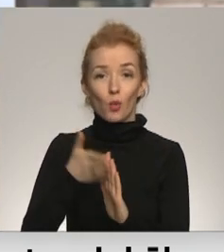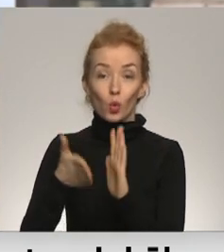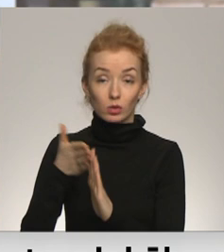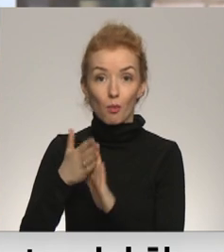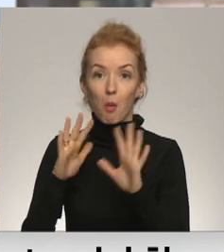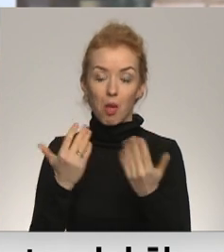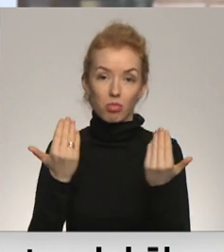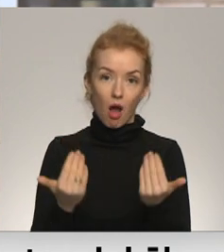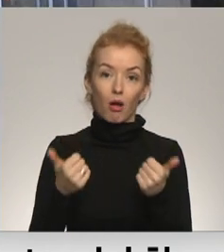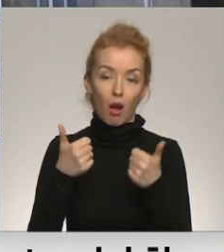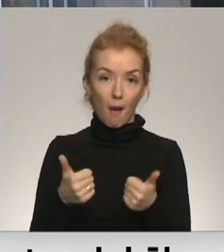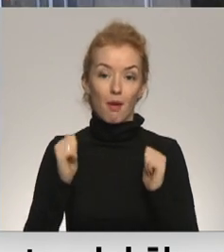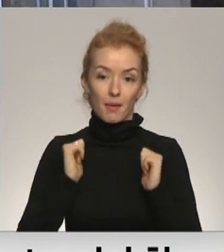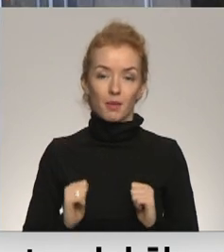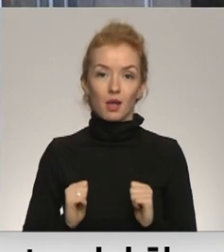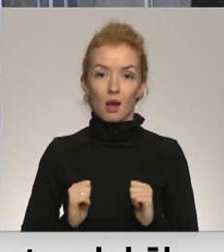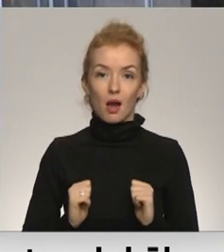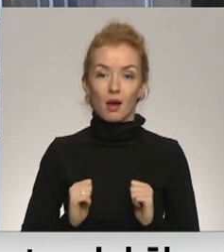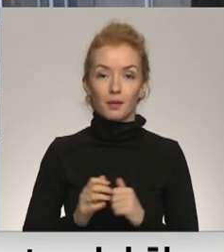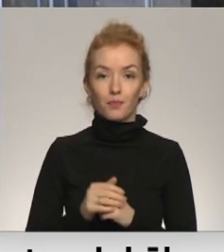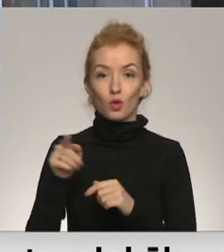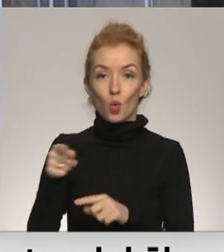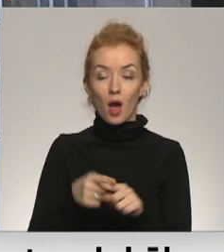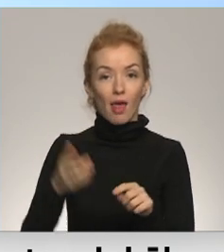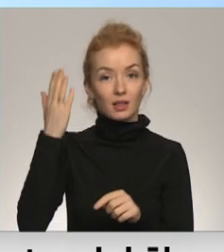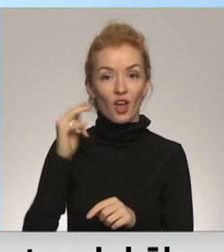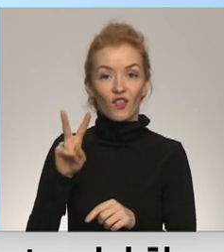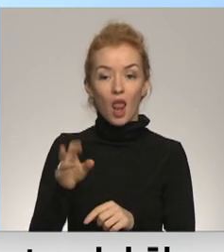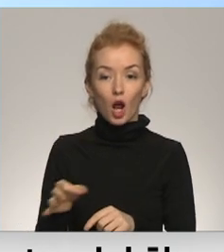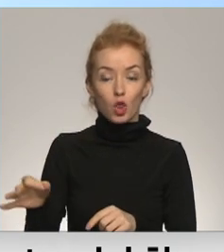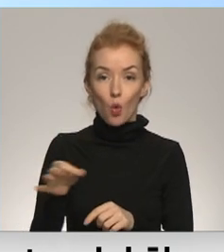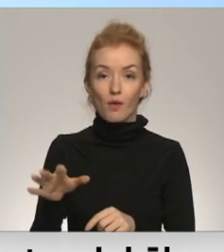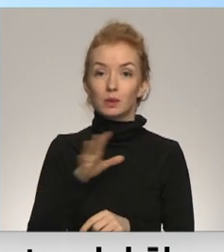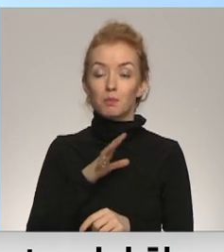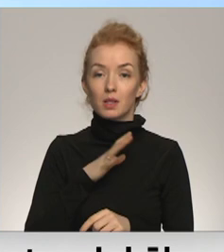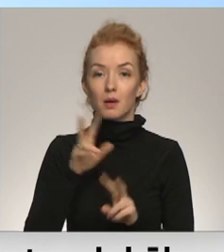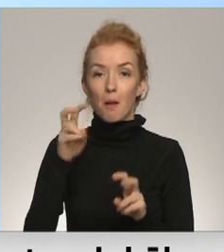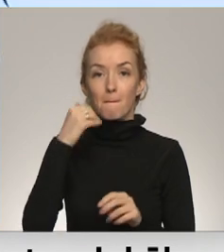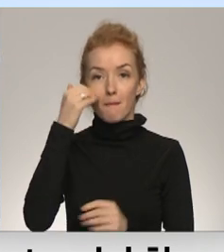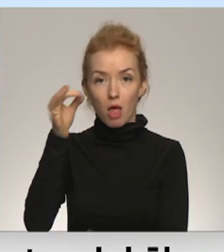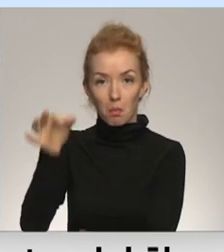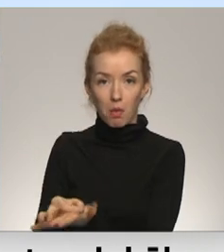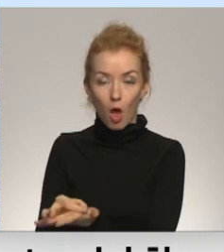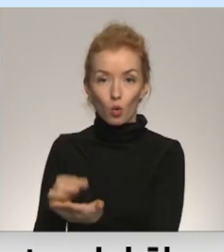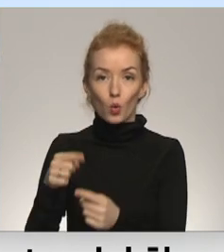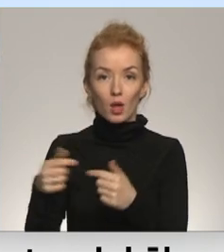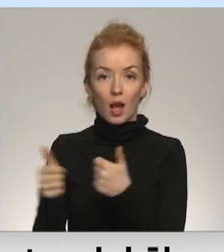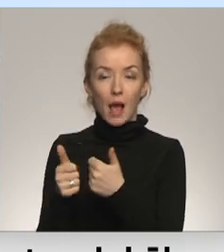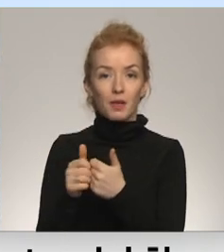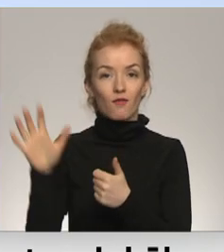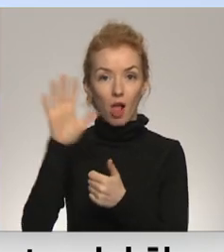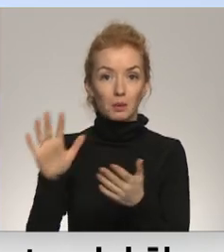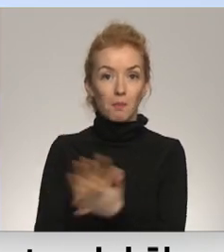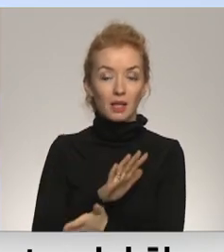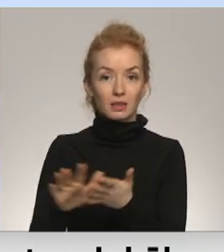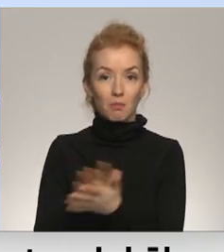bet normāli apmierināts. Toreizējais Viļakas novads bija viens no tā saucamajiem baltajiem plankumiem, kur kaimiņu valstu bezmaksas